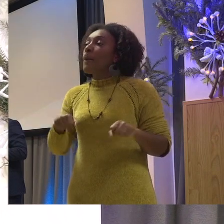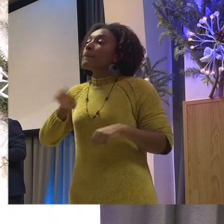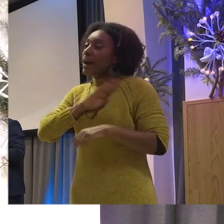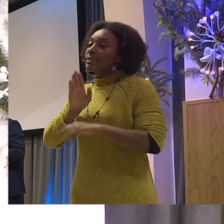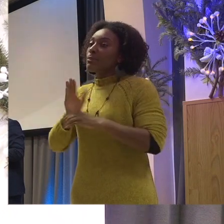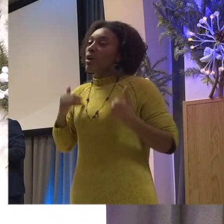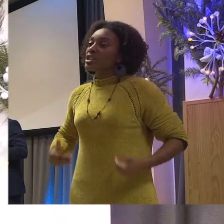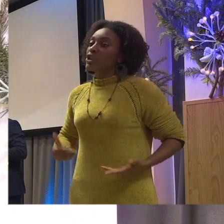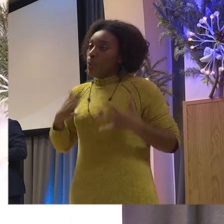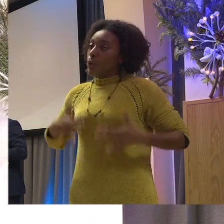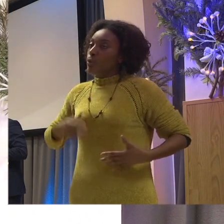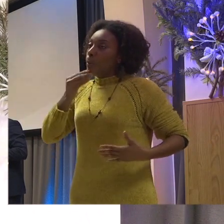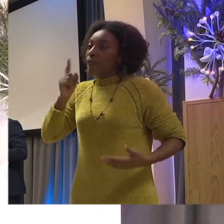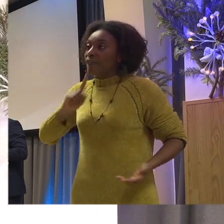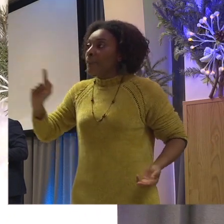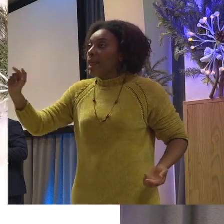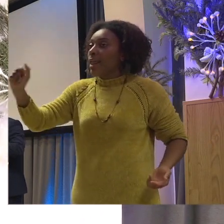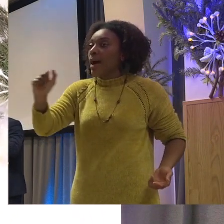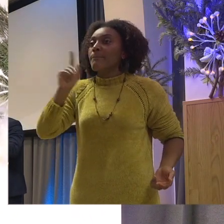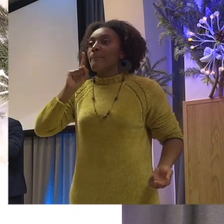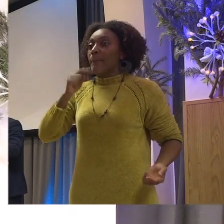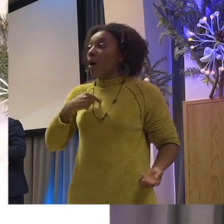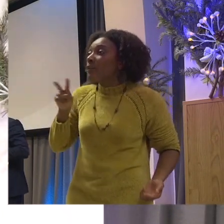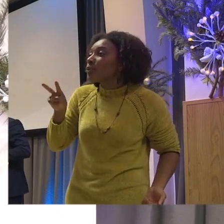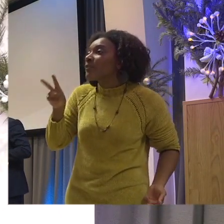Ensuite, il nous est dit que d'après